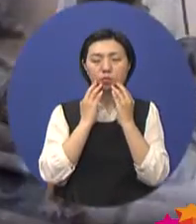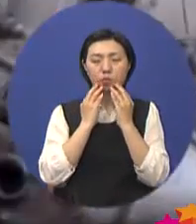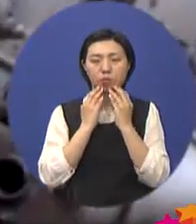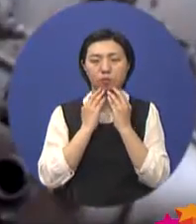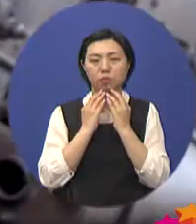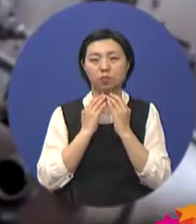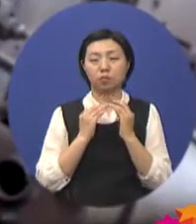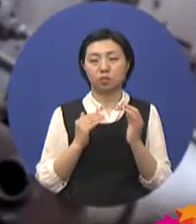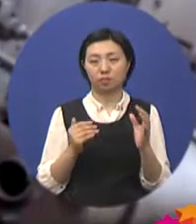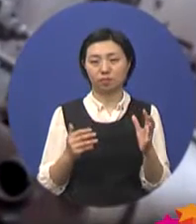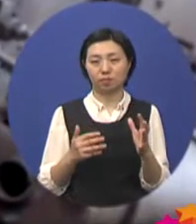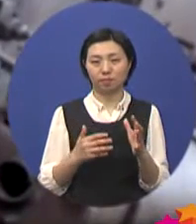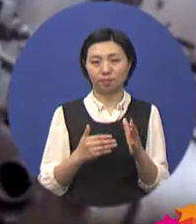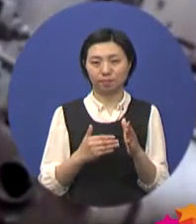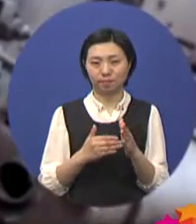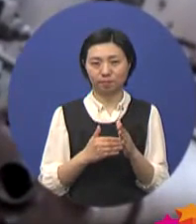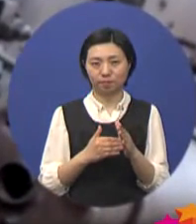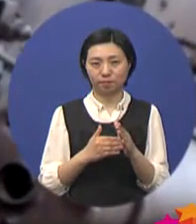울어버렸네